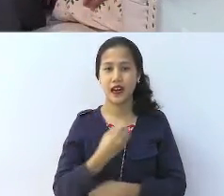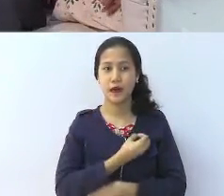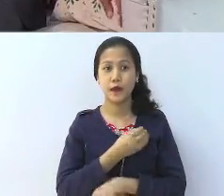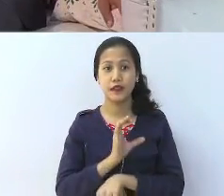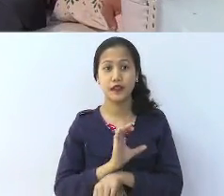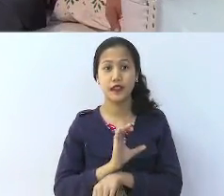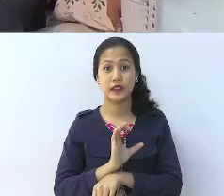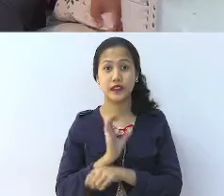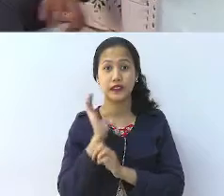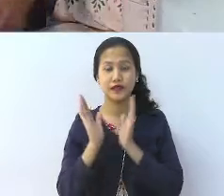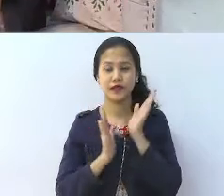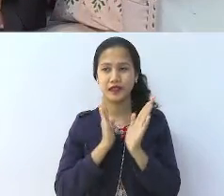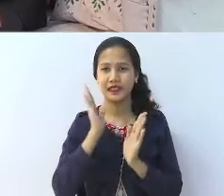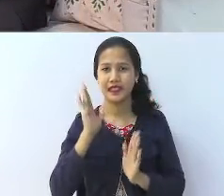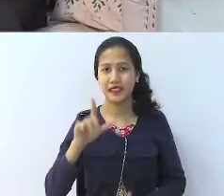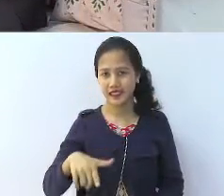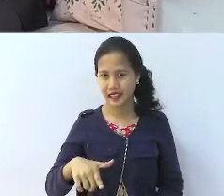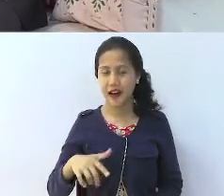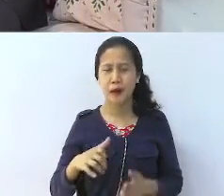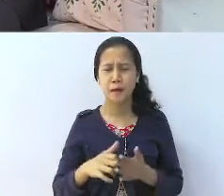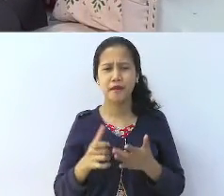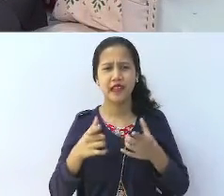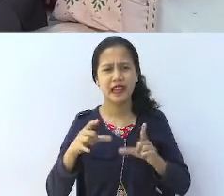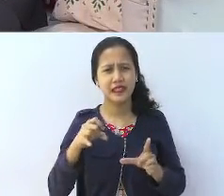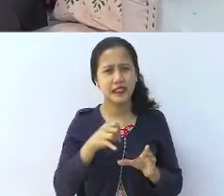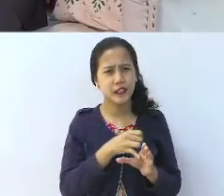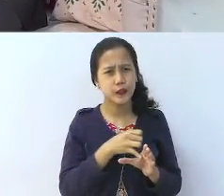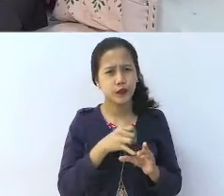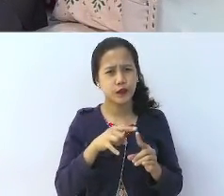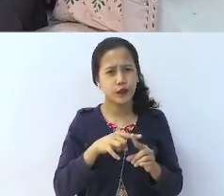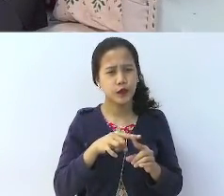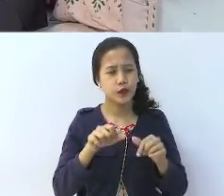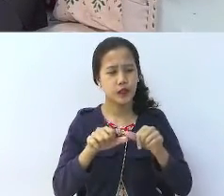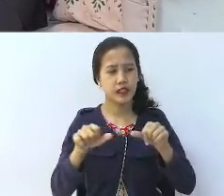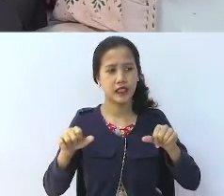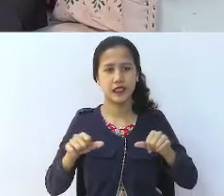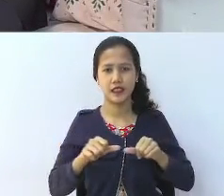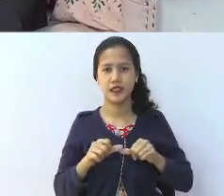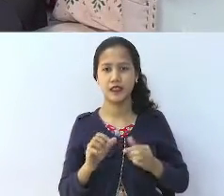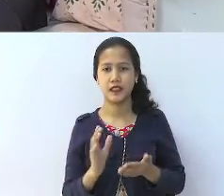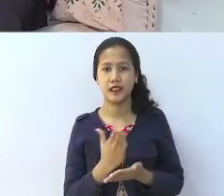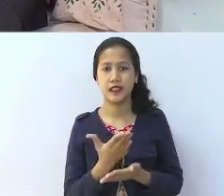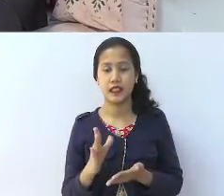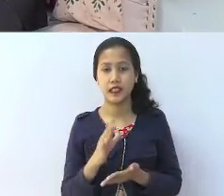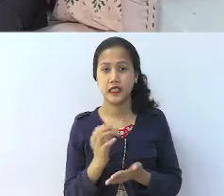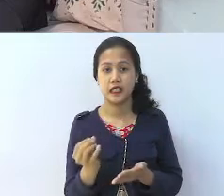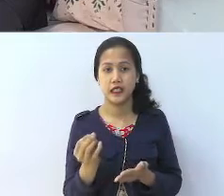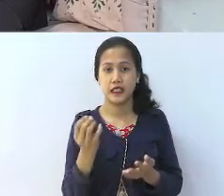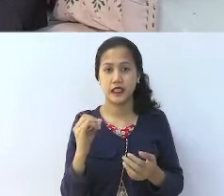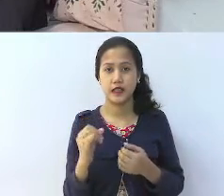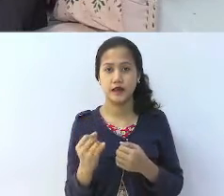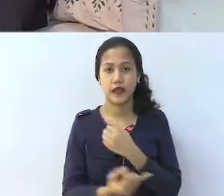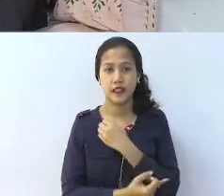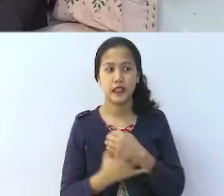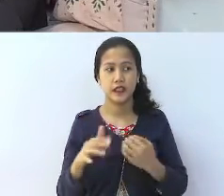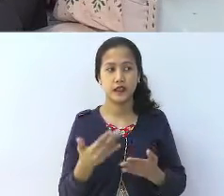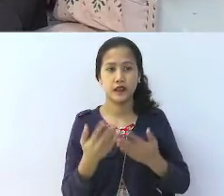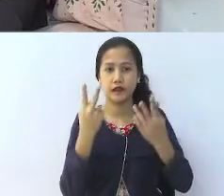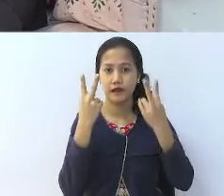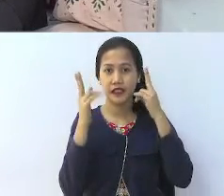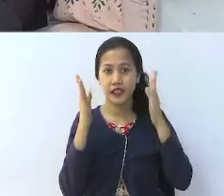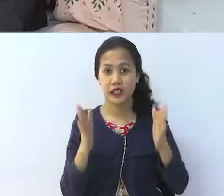Baptist Ladies. Yes. Kita-kita tayo, mamaya. At sa lahat sa inyo, iniimbitahan ko kayo, mamaya,